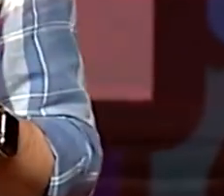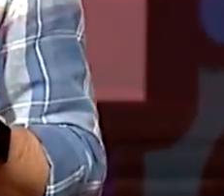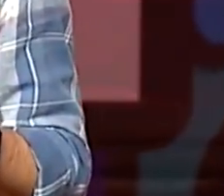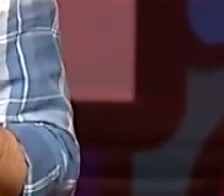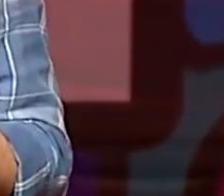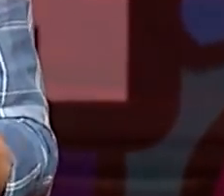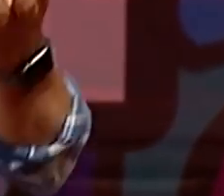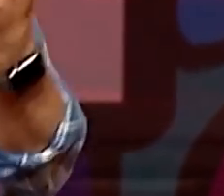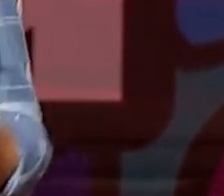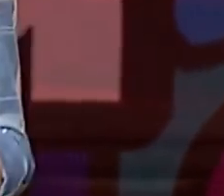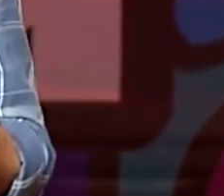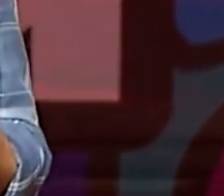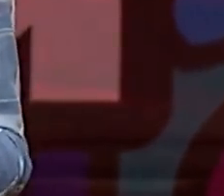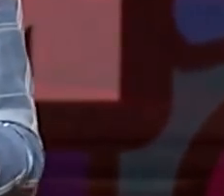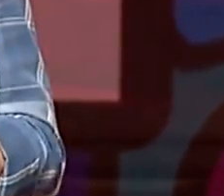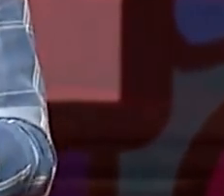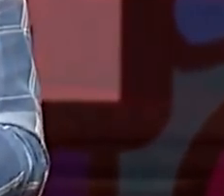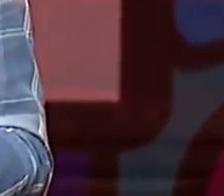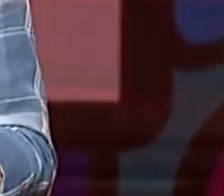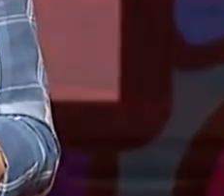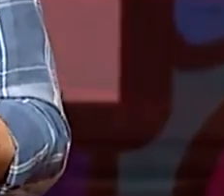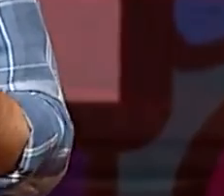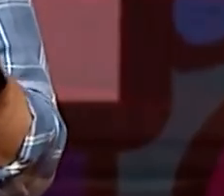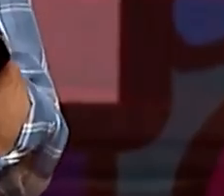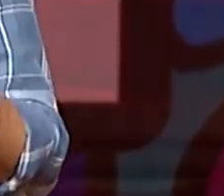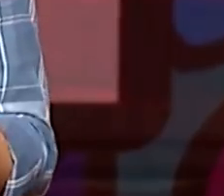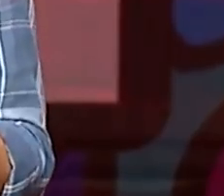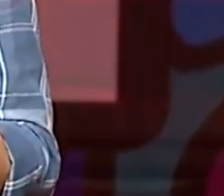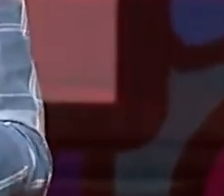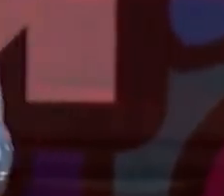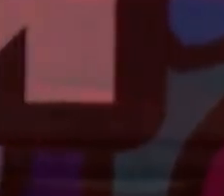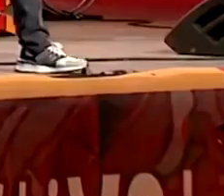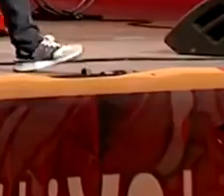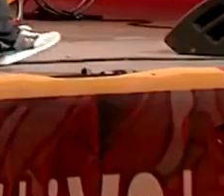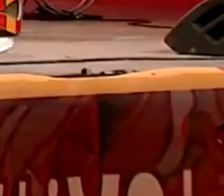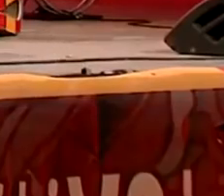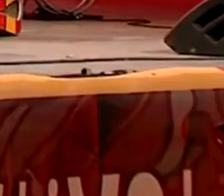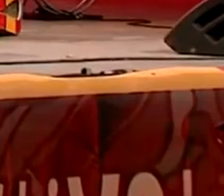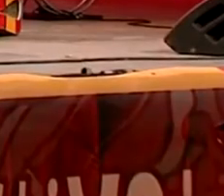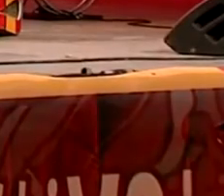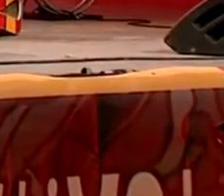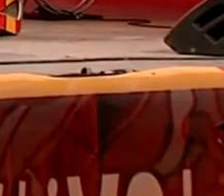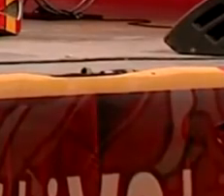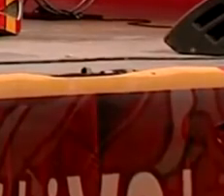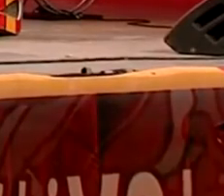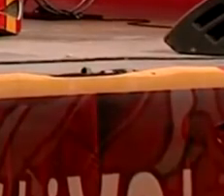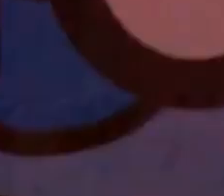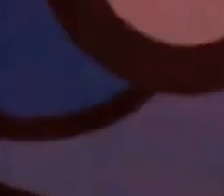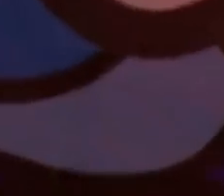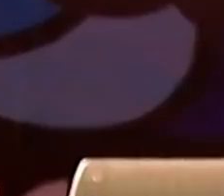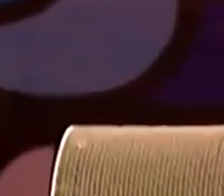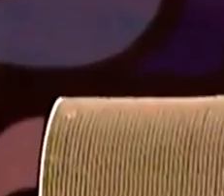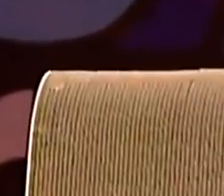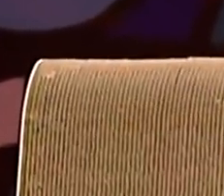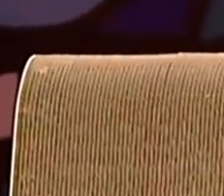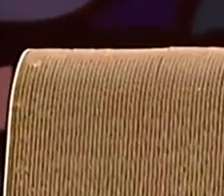pojawią się na scenie i będą was także wciągali w tą swoją historię. Natomiast co najważniejsze, wspólnie z organizatorami uznaliśmy, że skoro są kamery, skoro